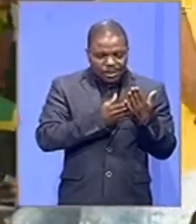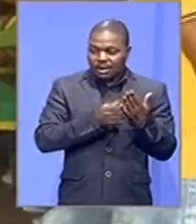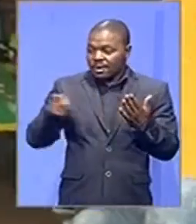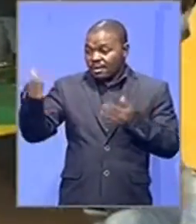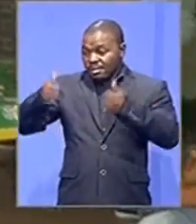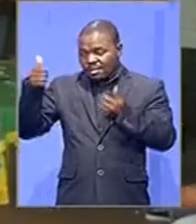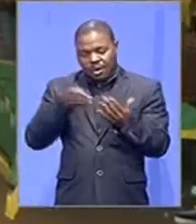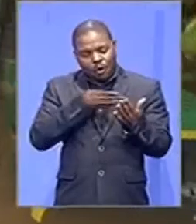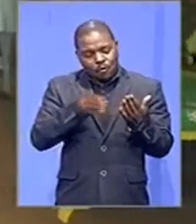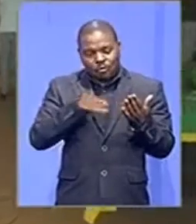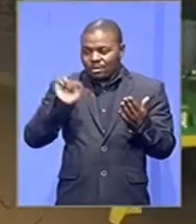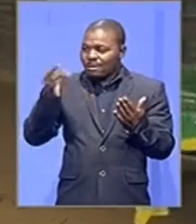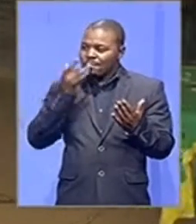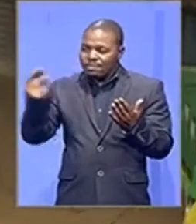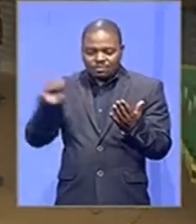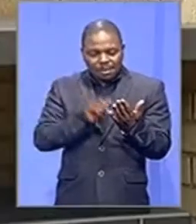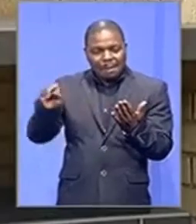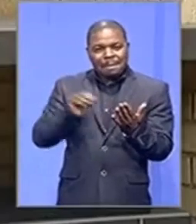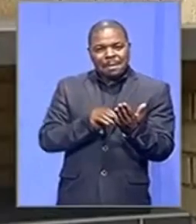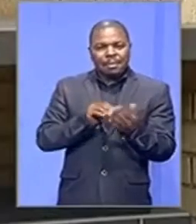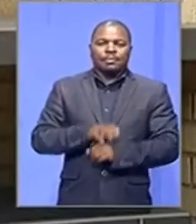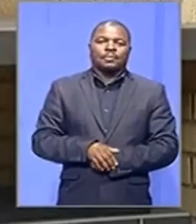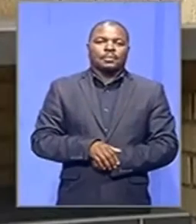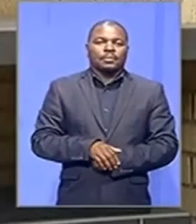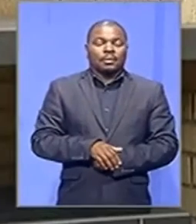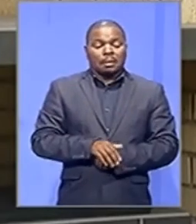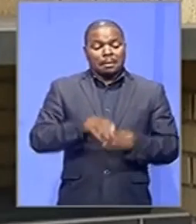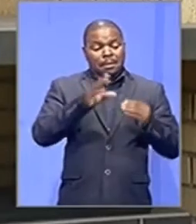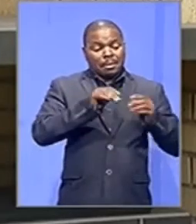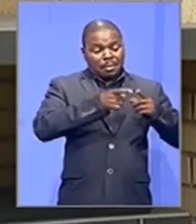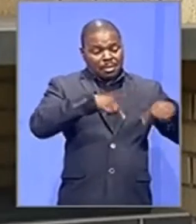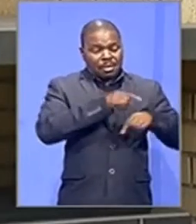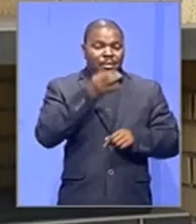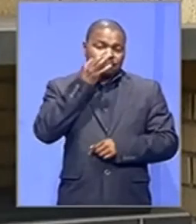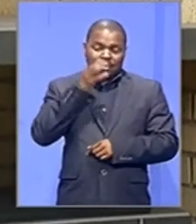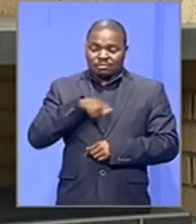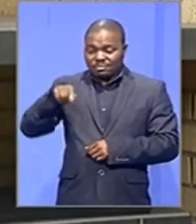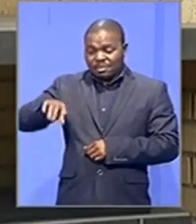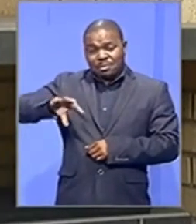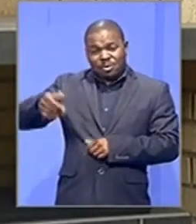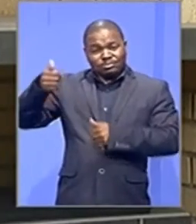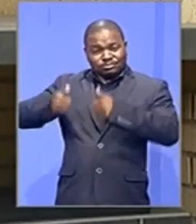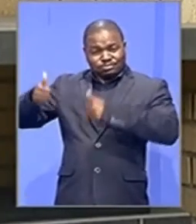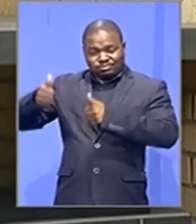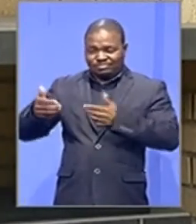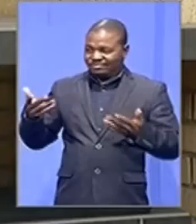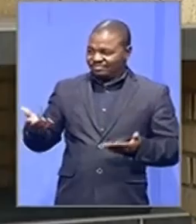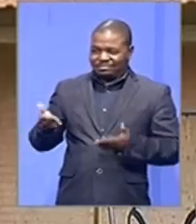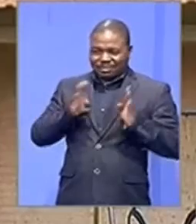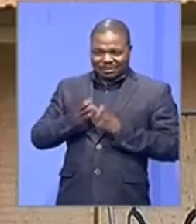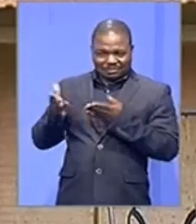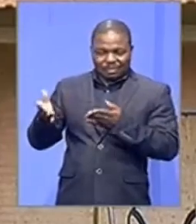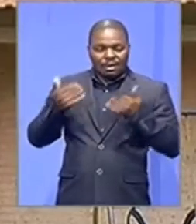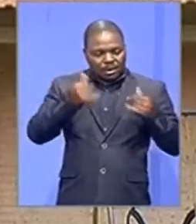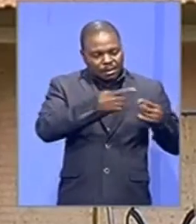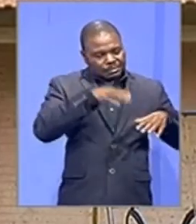bommamoratwa ba bona mo lenaaneng la bontlhopheng. Maloko a re maitsholo a boeteledipele ba porofense a ba gapeleditse go